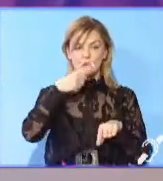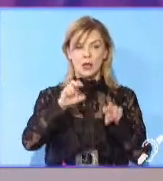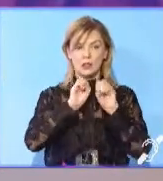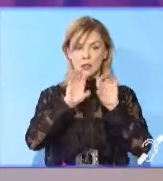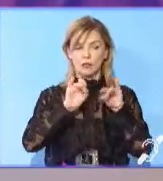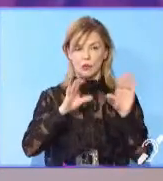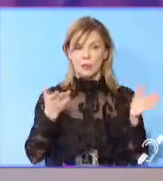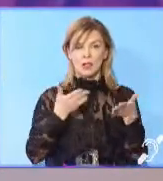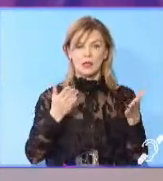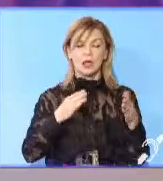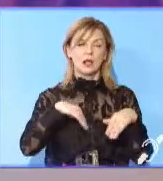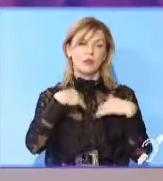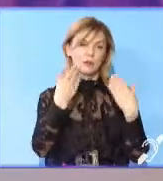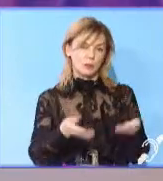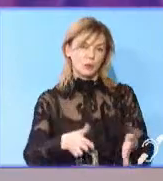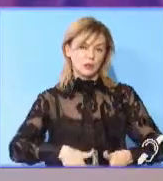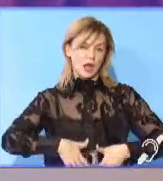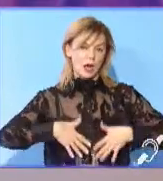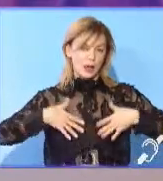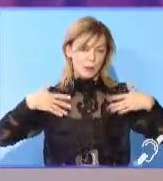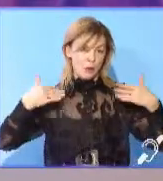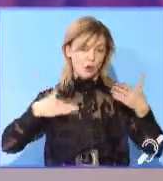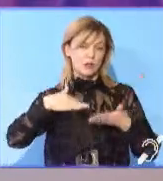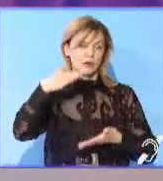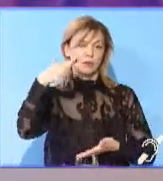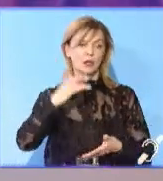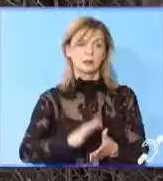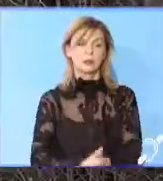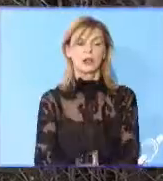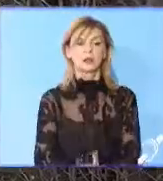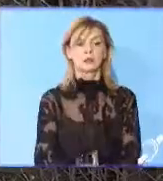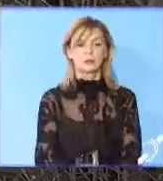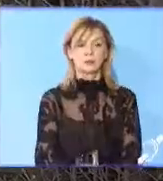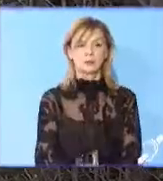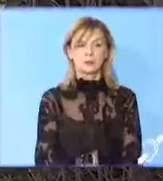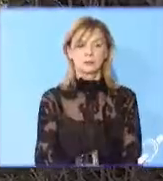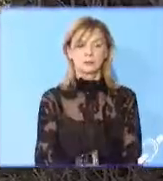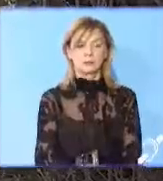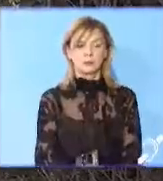urmează informații care vă pot afecta emoțional.